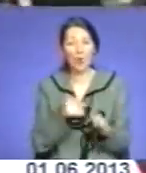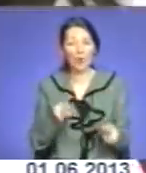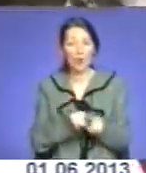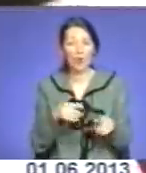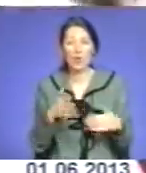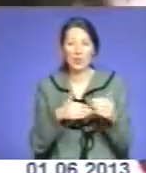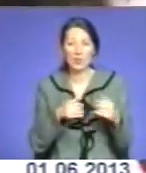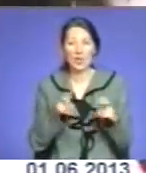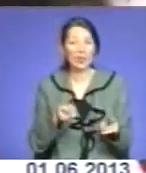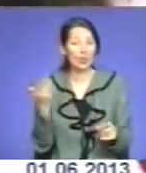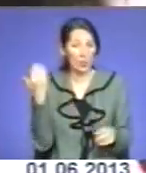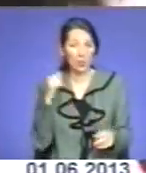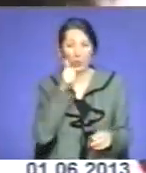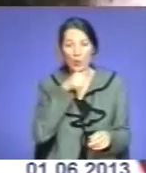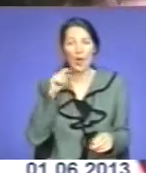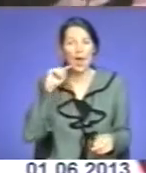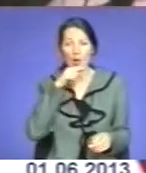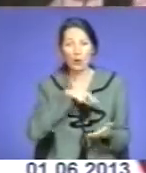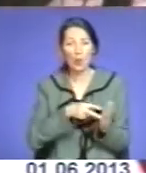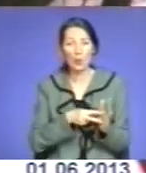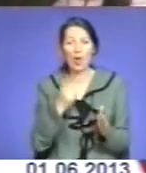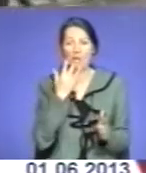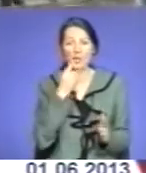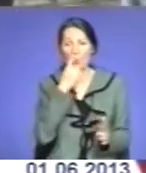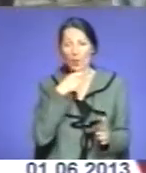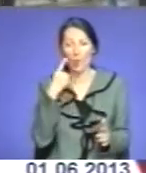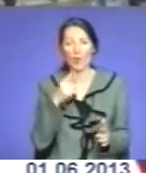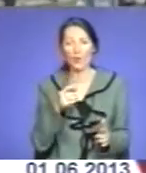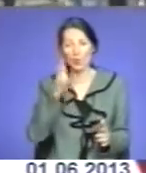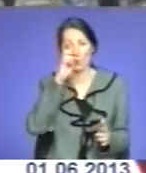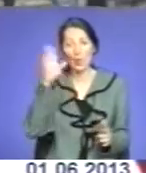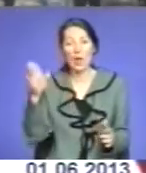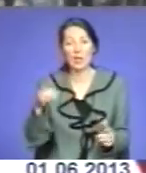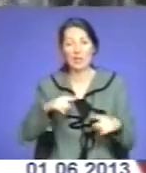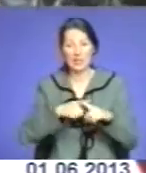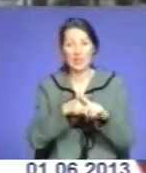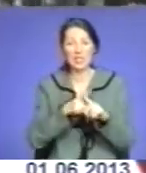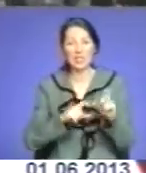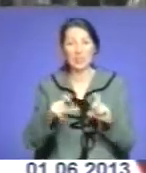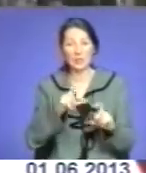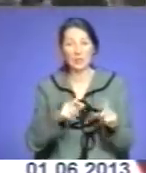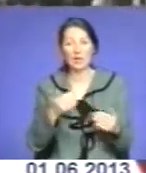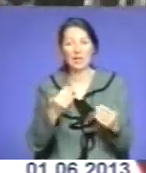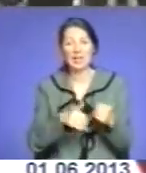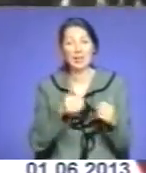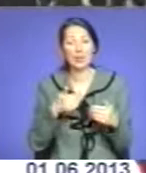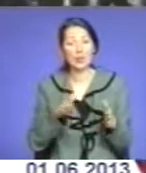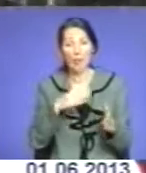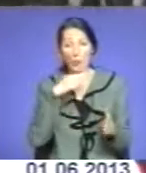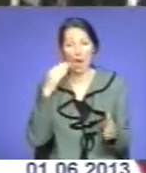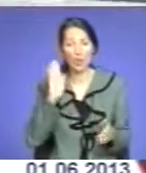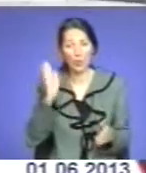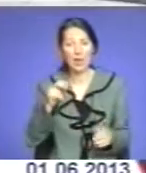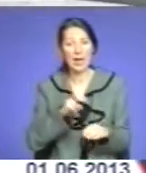у минулі роки – економіка, іноземні мови. Популярні технічні виші. Серед випускників чимало майбутніх лікарів і